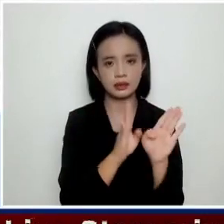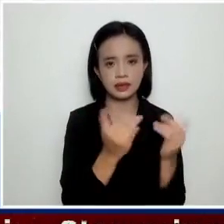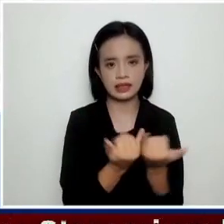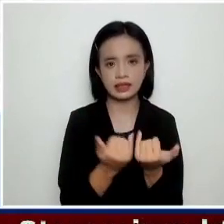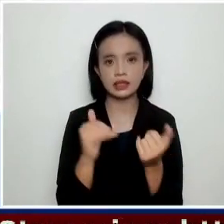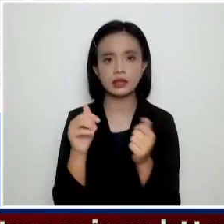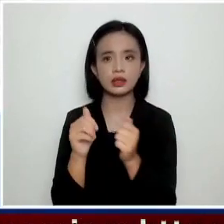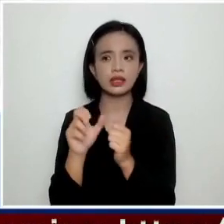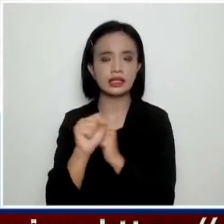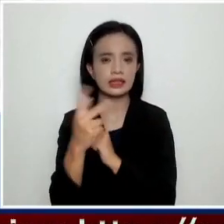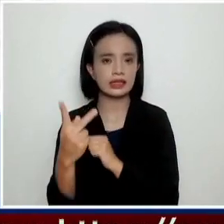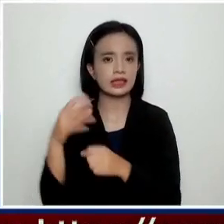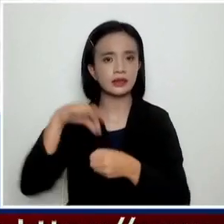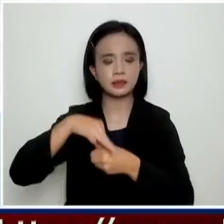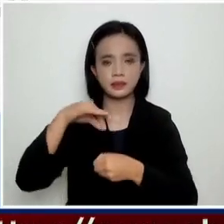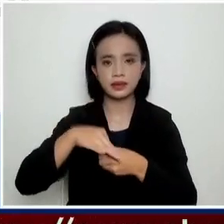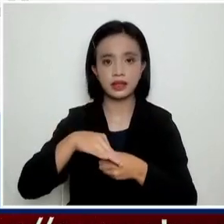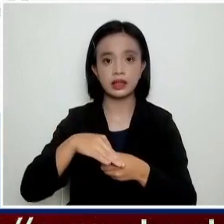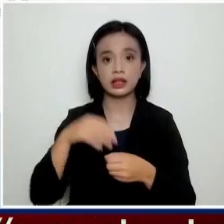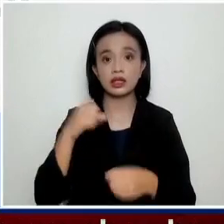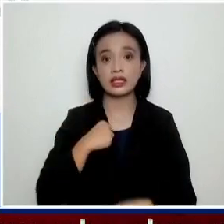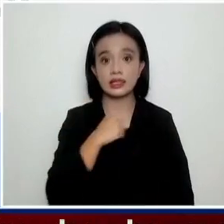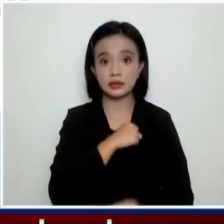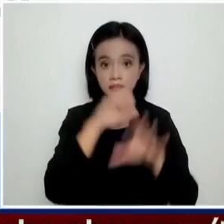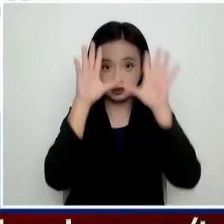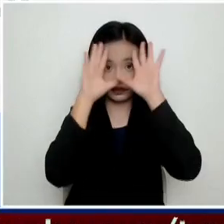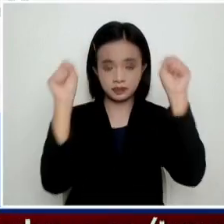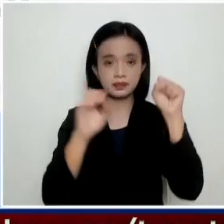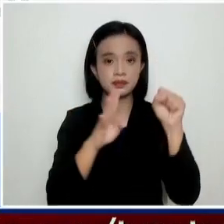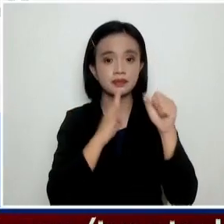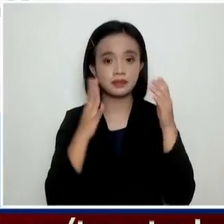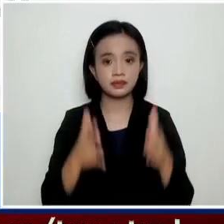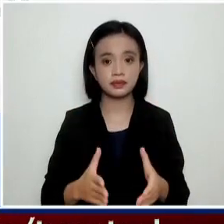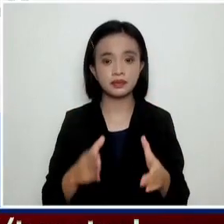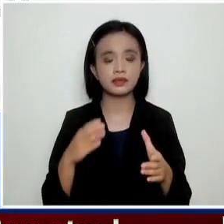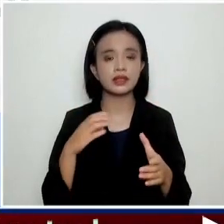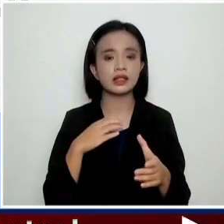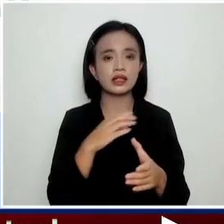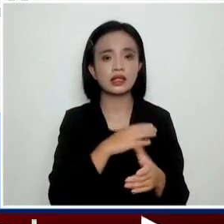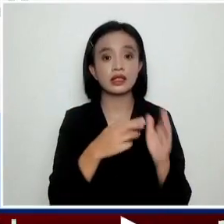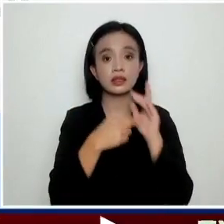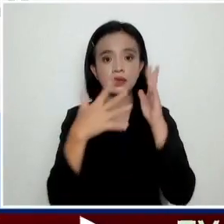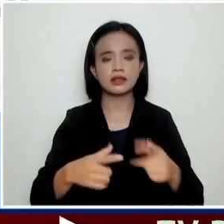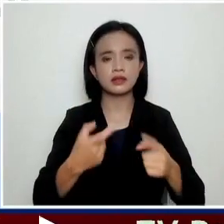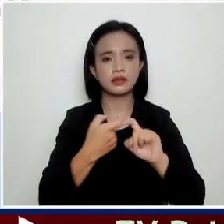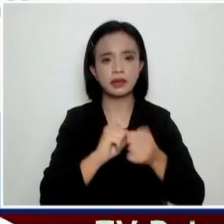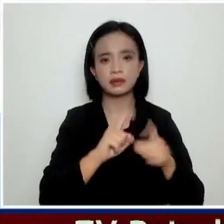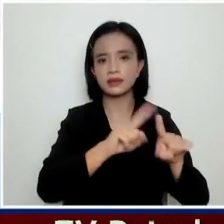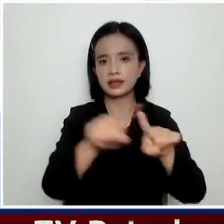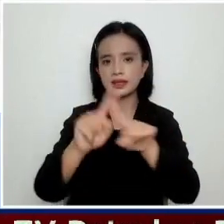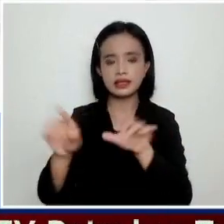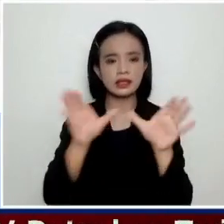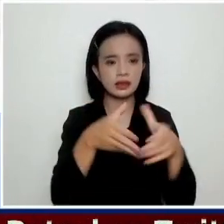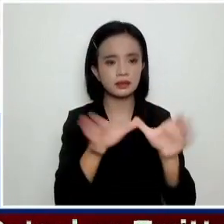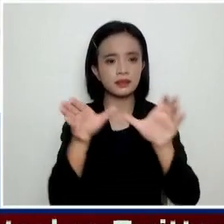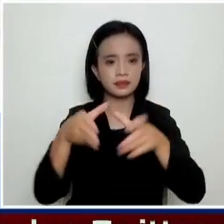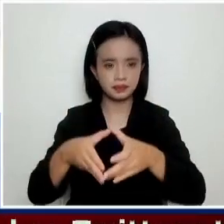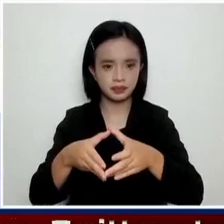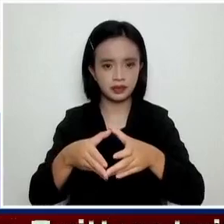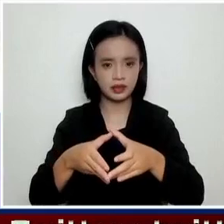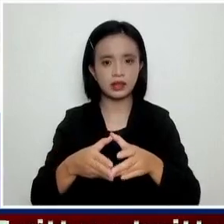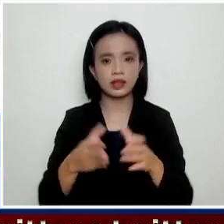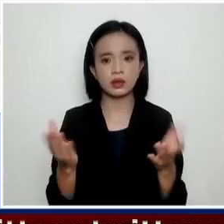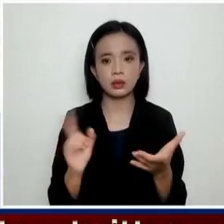elections. Magtatalaga rin ang Senate President at House Speaker ng delegado mula sa iba't ibang sektor na nakatalaga ang kwalifikasyon at